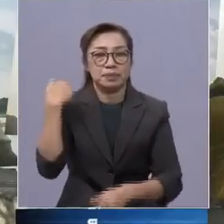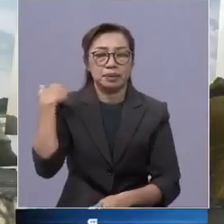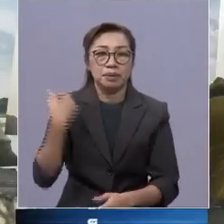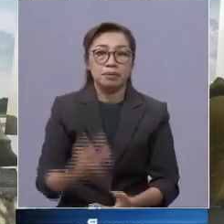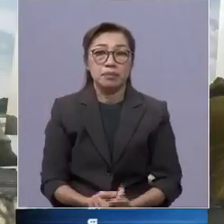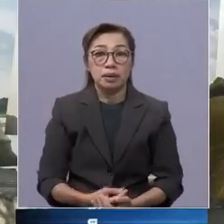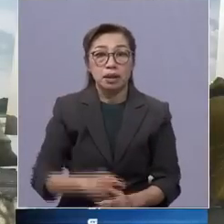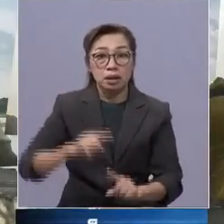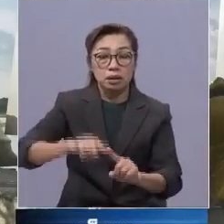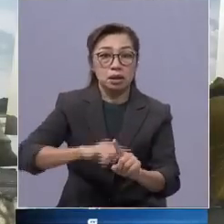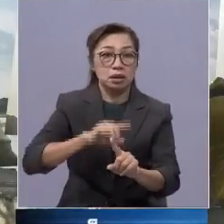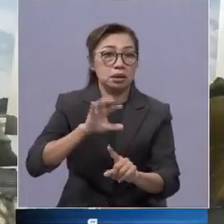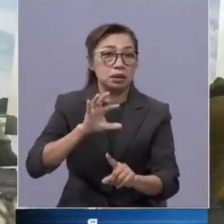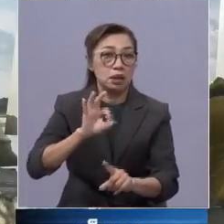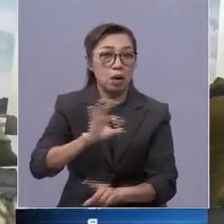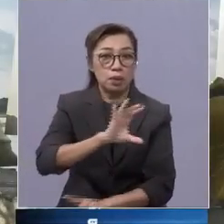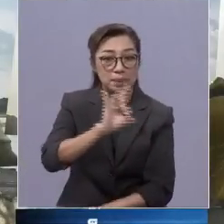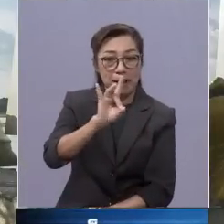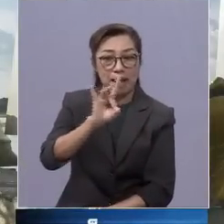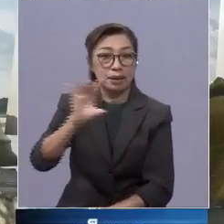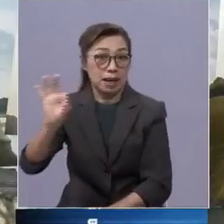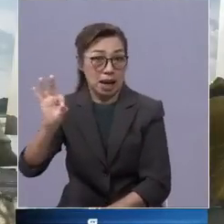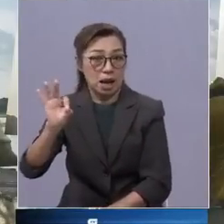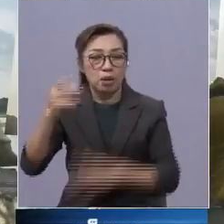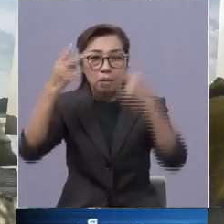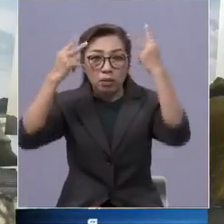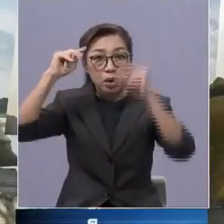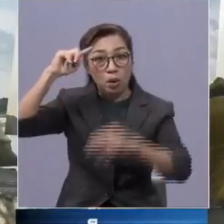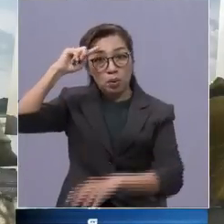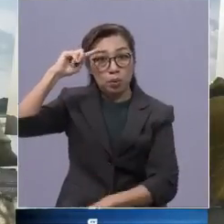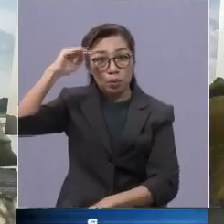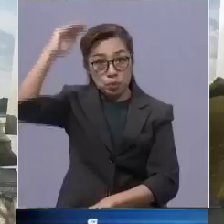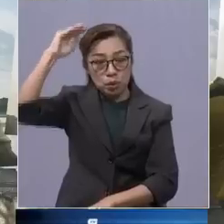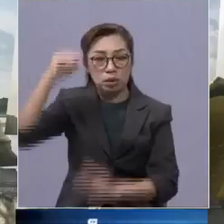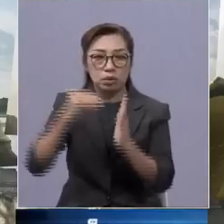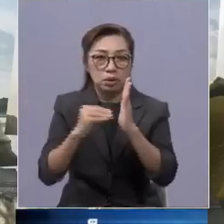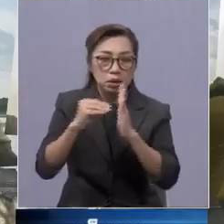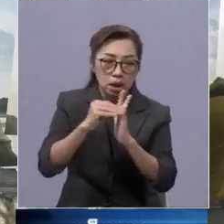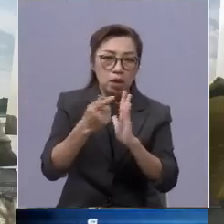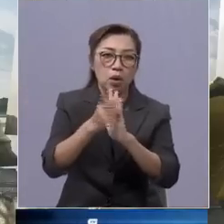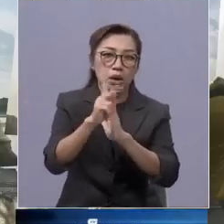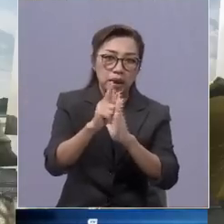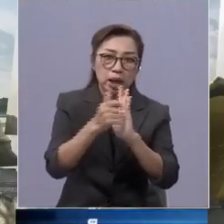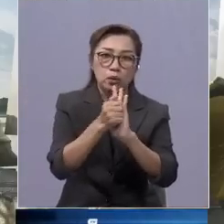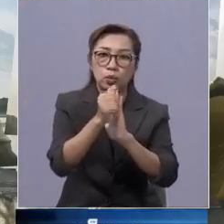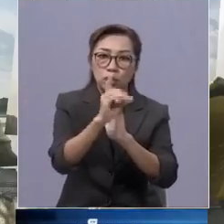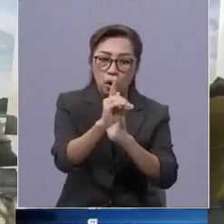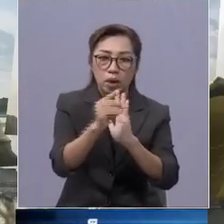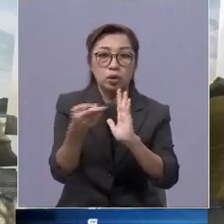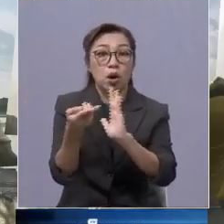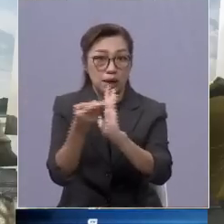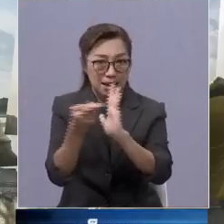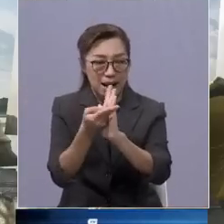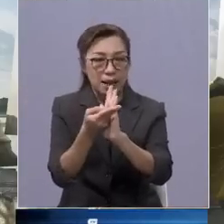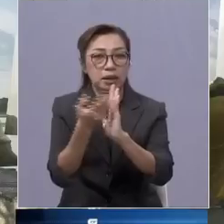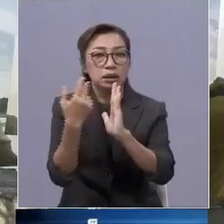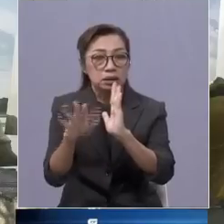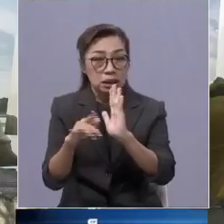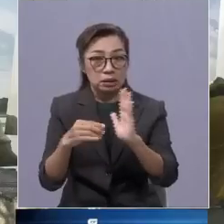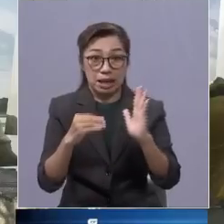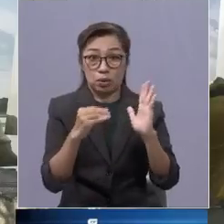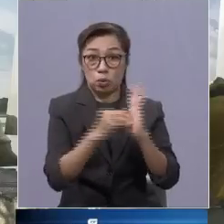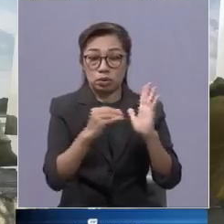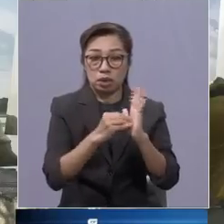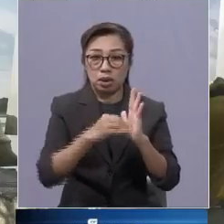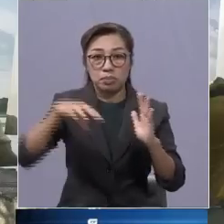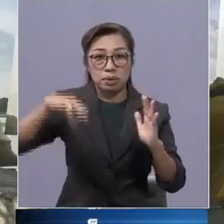ที่8และกันยายนนี้คุณเศรษฐาจะเดินทางไปยังขอนแก่นอุดรธานีแล้วก็หนองคายแล้วก็จะเดินทางจากสนามบินสุวรรณภูมิ